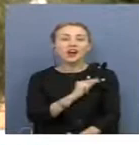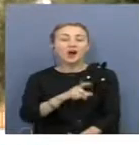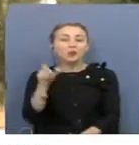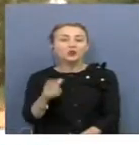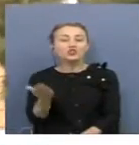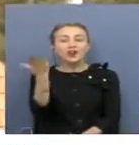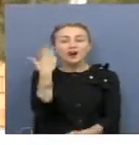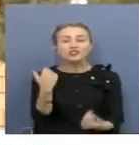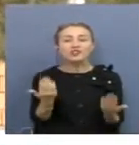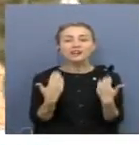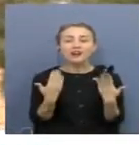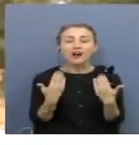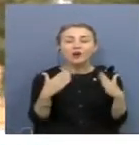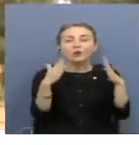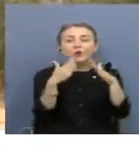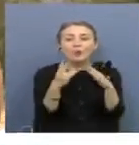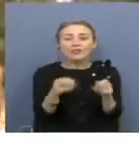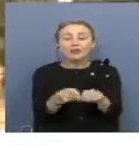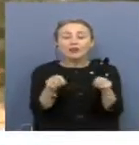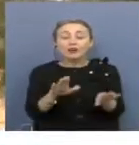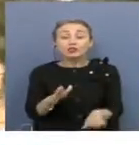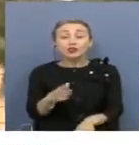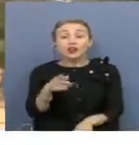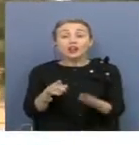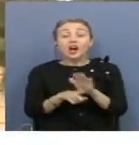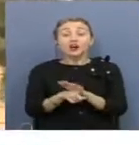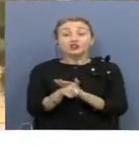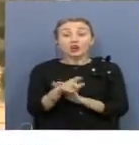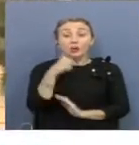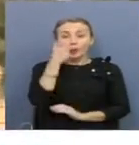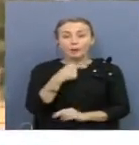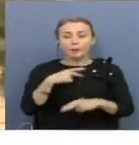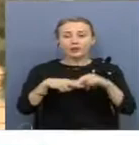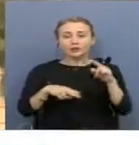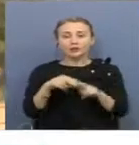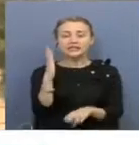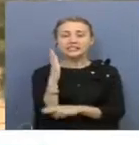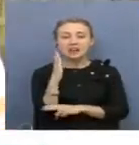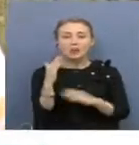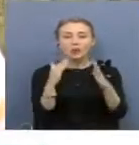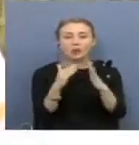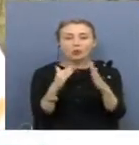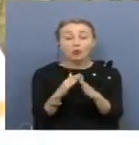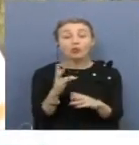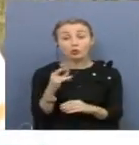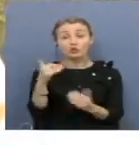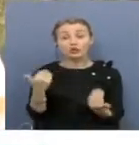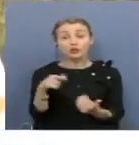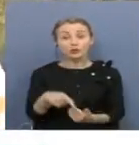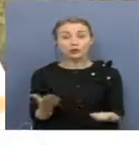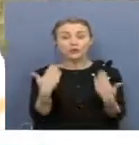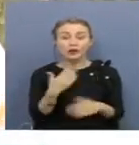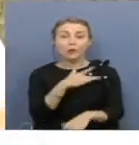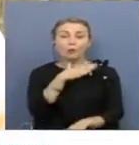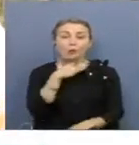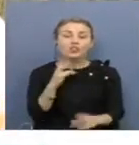келеді, туыстарым келеді. Мойша салдық. Үлкен көліміз бар, балық бар онда. Демалатын жеріміз енді. Тағы үй саламыз, алла